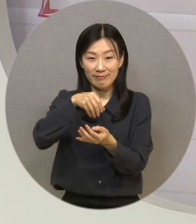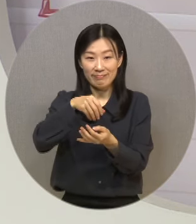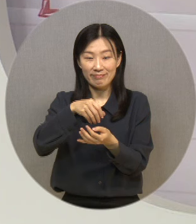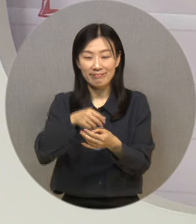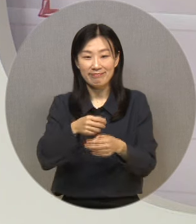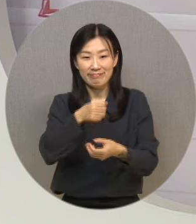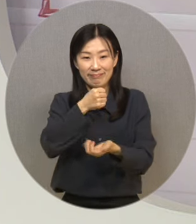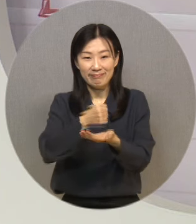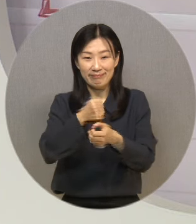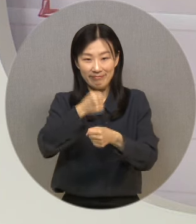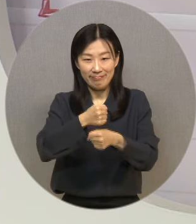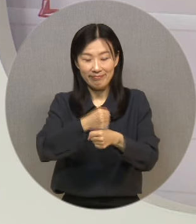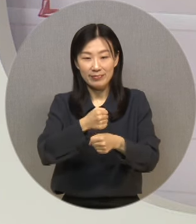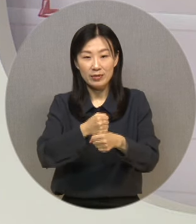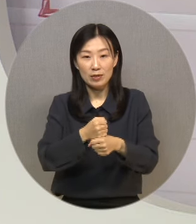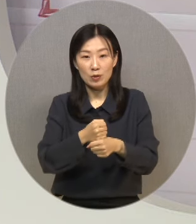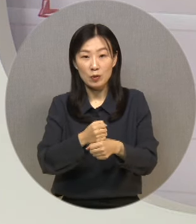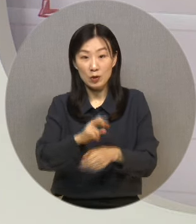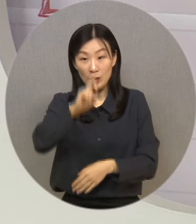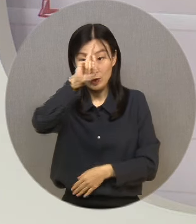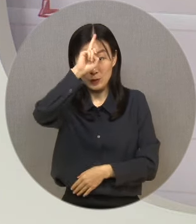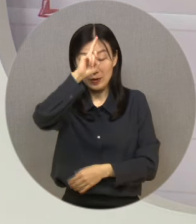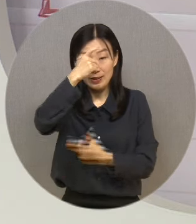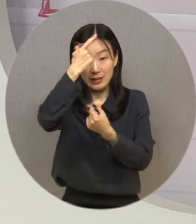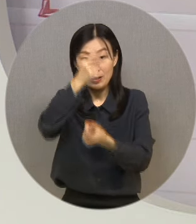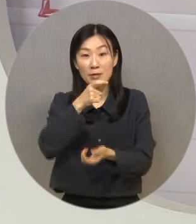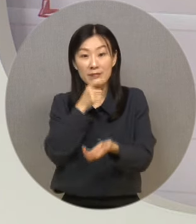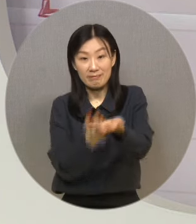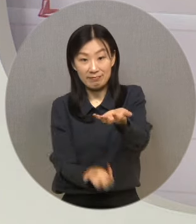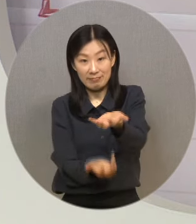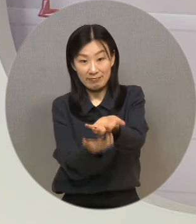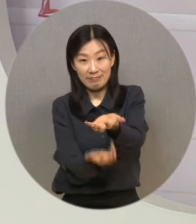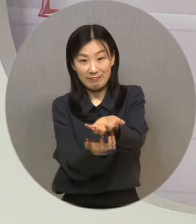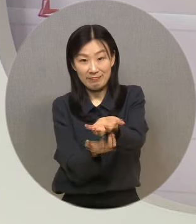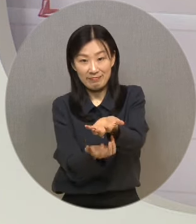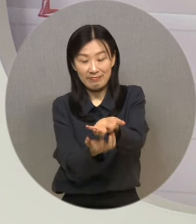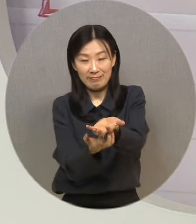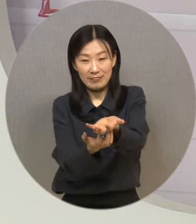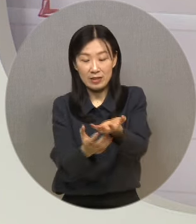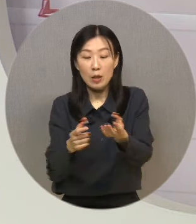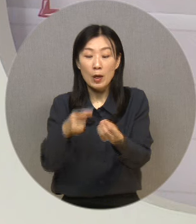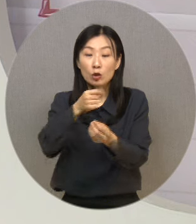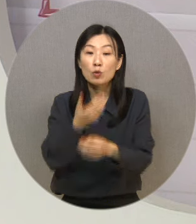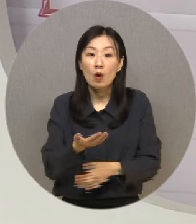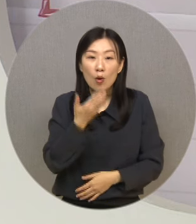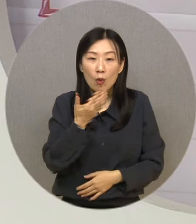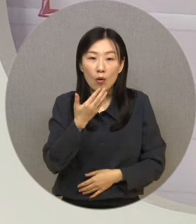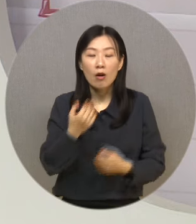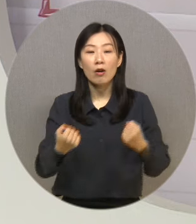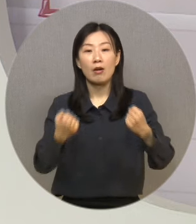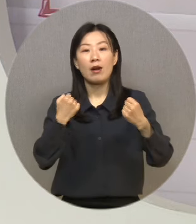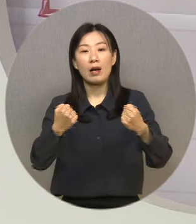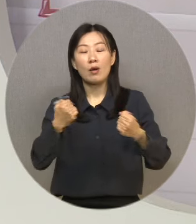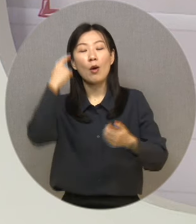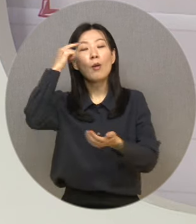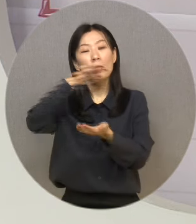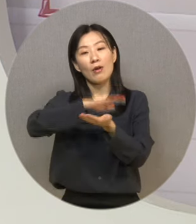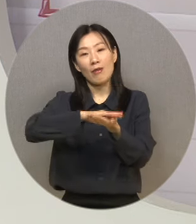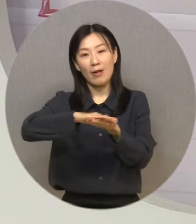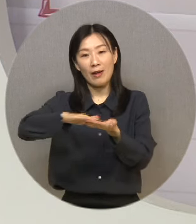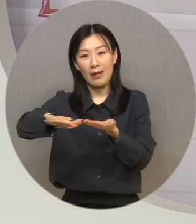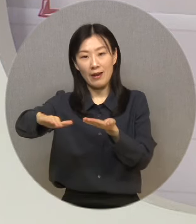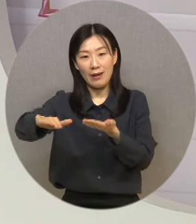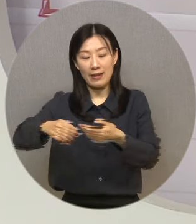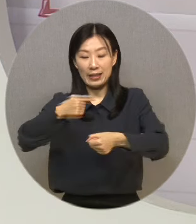예 12시 땡 하면은 만두를 삶아서 이렇게 먹어요. 이렇게 건강하고 아. 평화하고 모든 일 이렇게